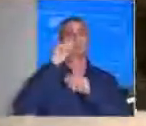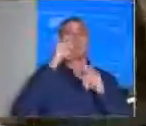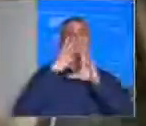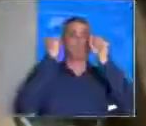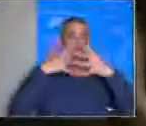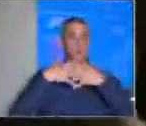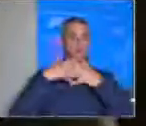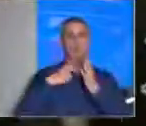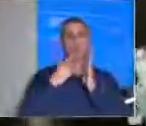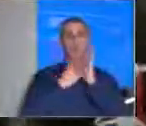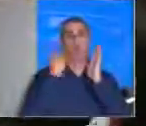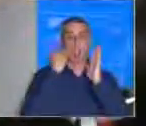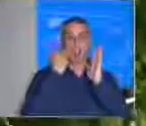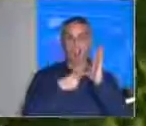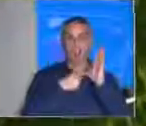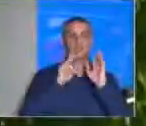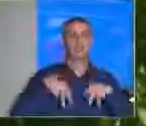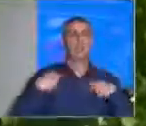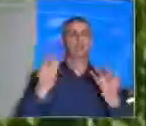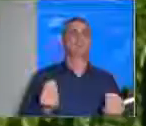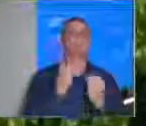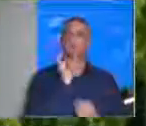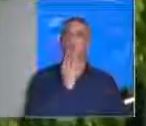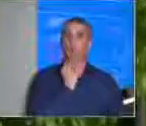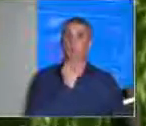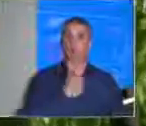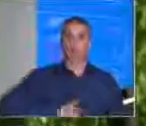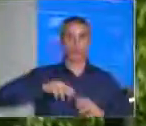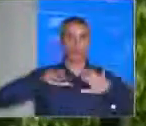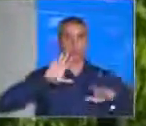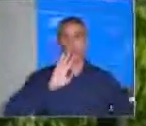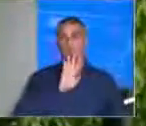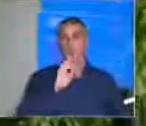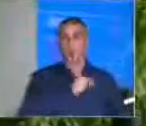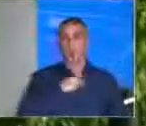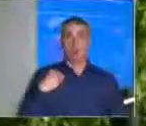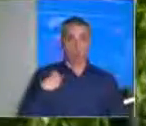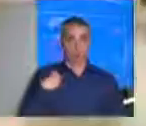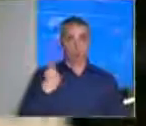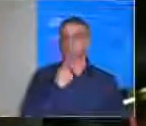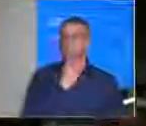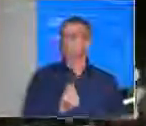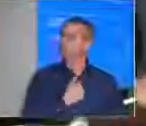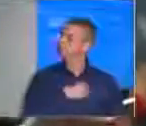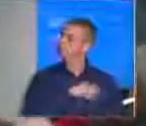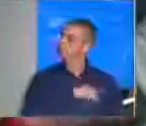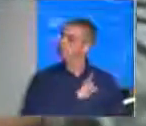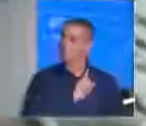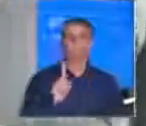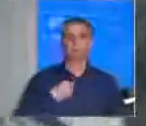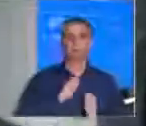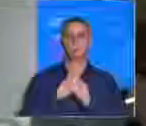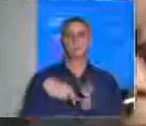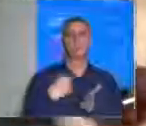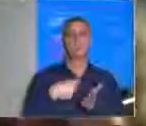הברית במחאה על חוק אמריקאי להשבת רכוש יהודי. ראש ממשלת פולין, מתאוש מורבייצקי, הצהיר, לא נאפשר